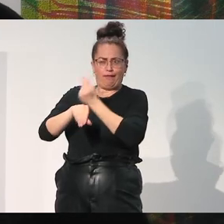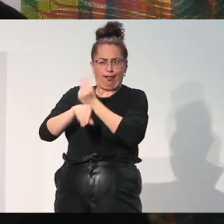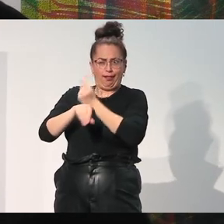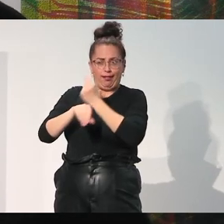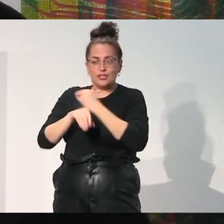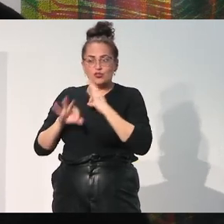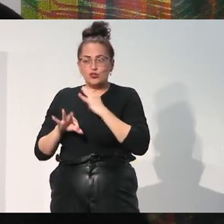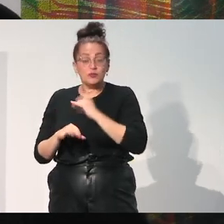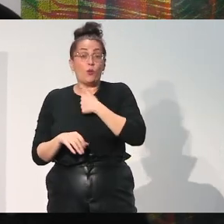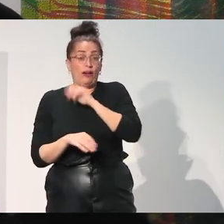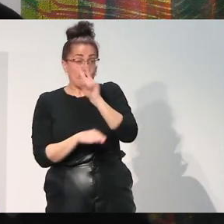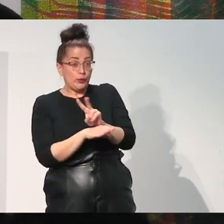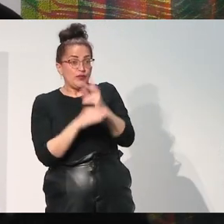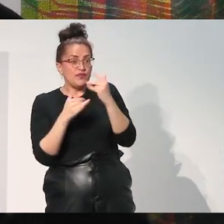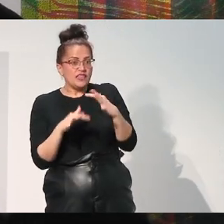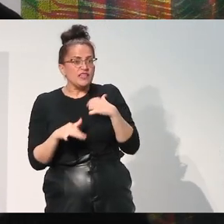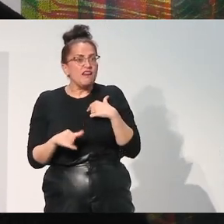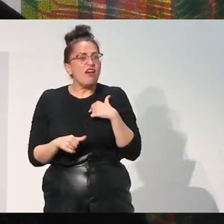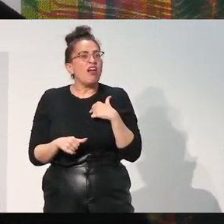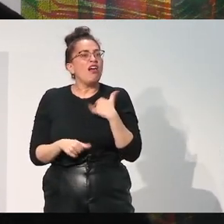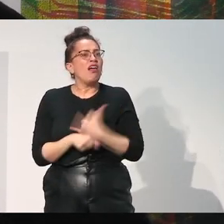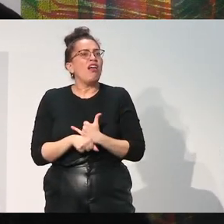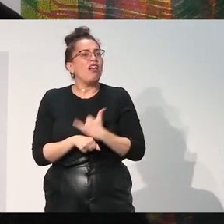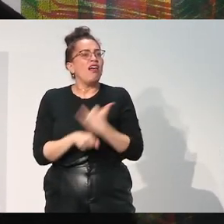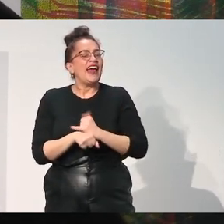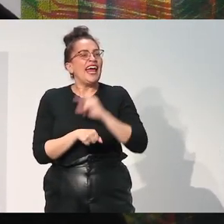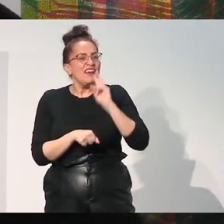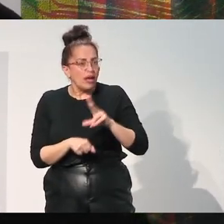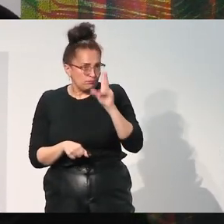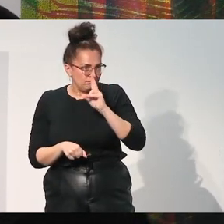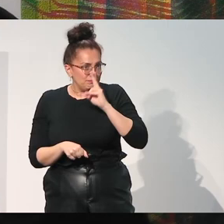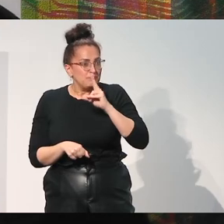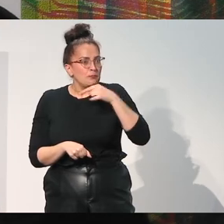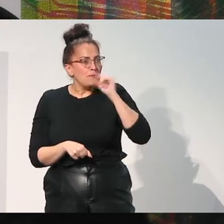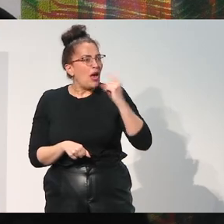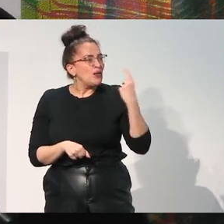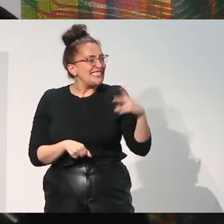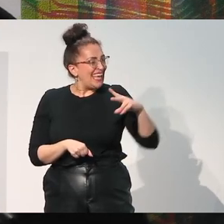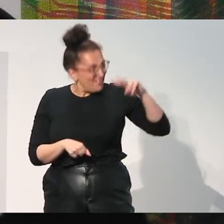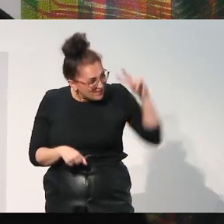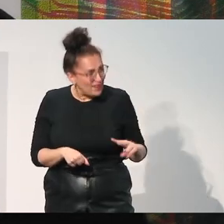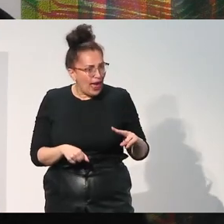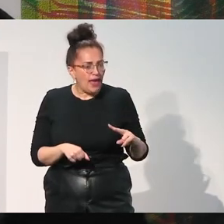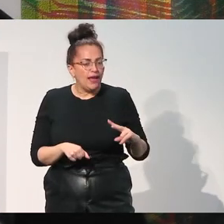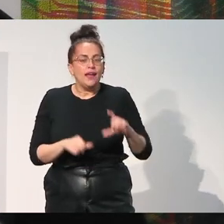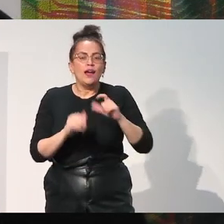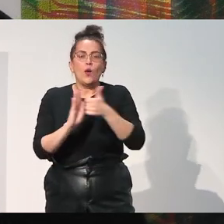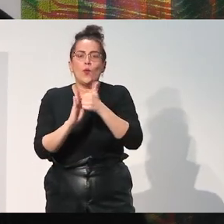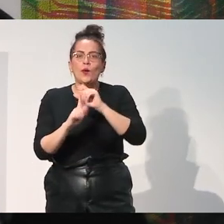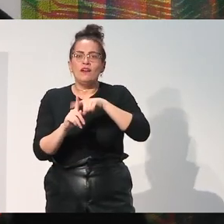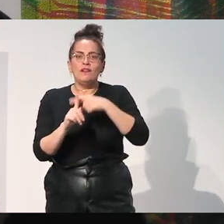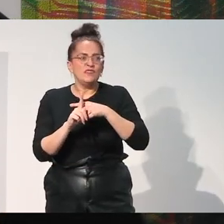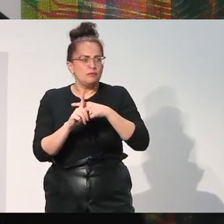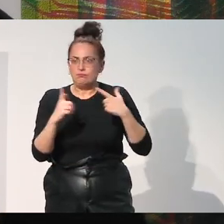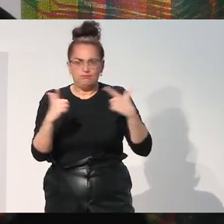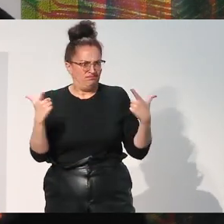filmographie de Scorsese, parce qu'on découvre tout d'un coup qu'il a fait que répéter les personnages de ses parents dans tous ses films. On retrouve vraiment la manière de parler de son père, cette